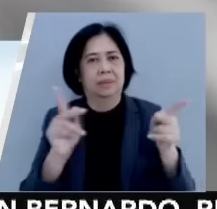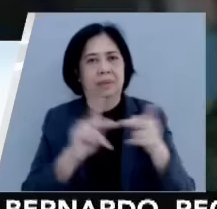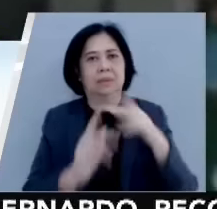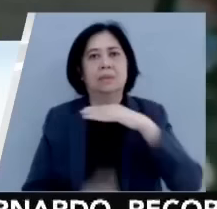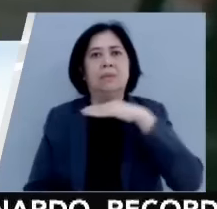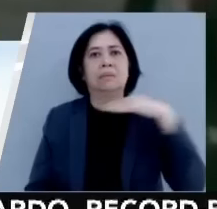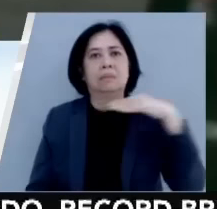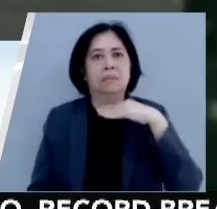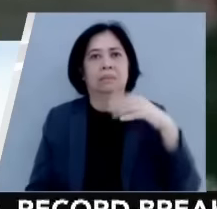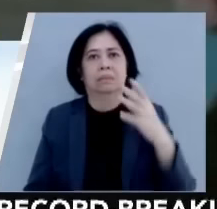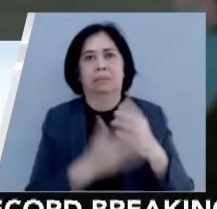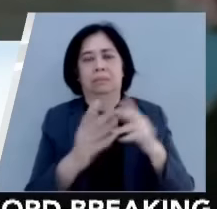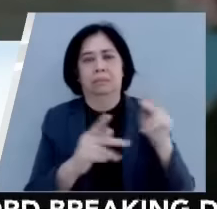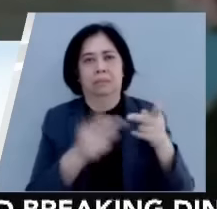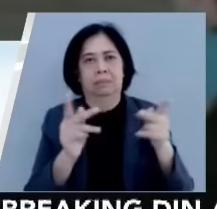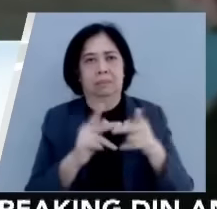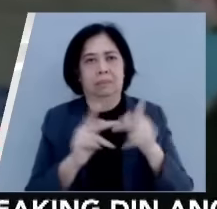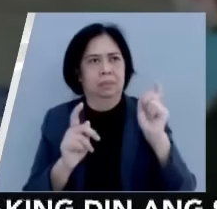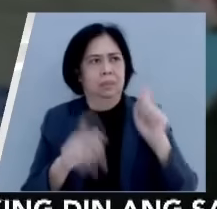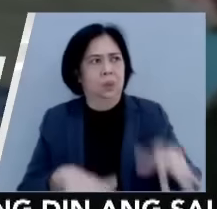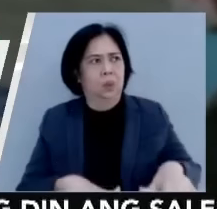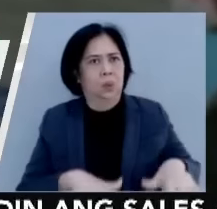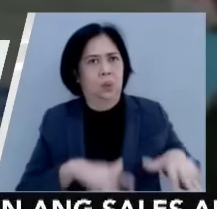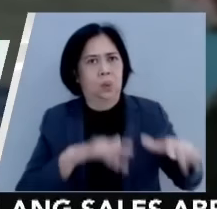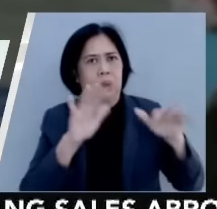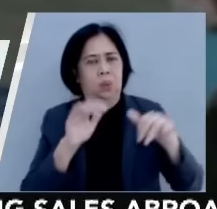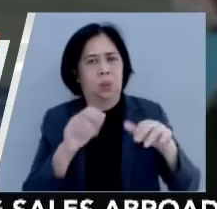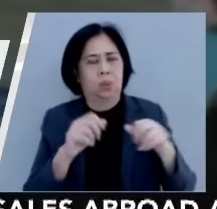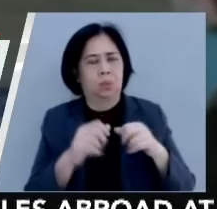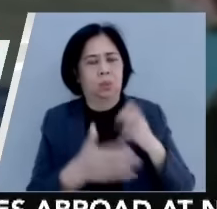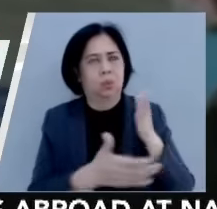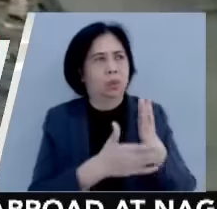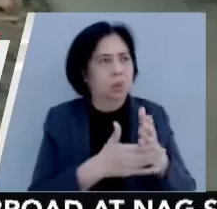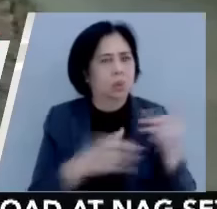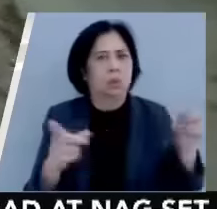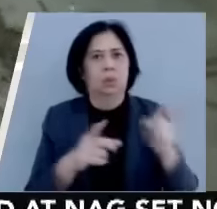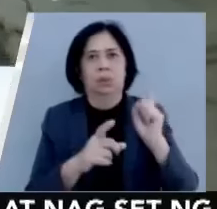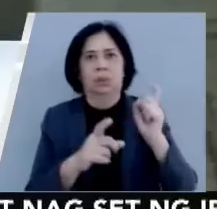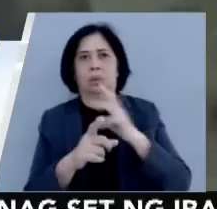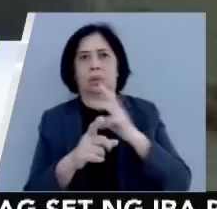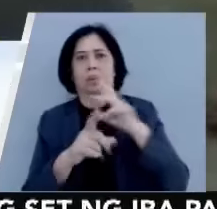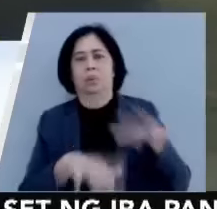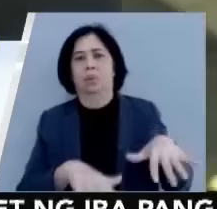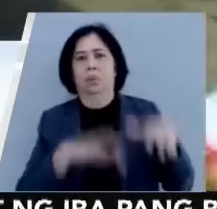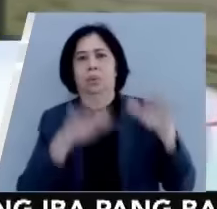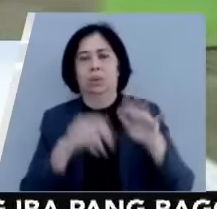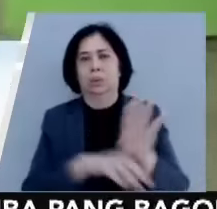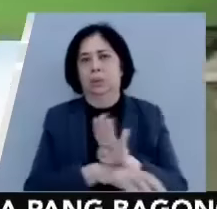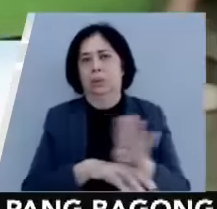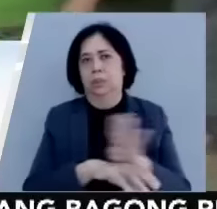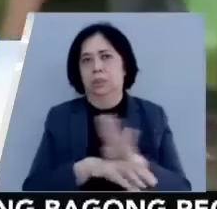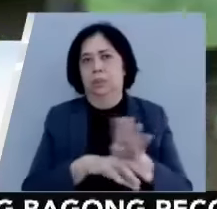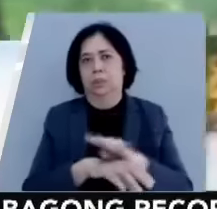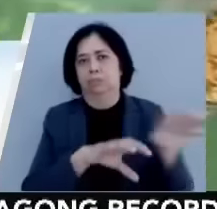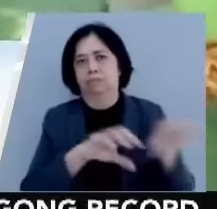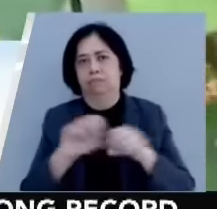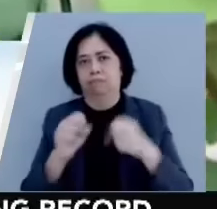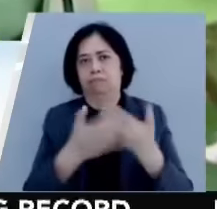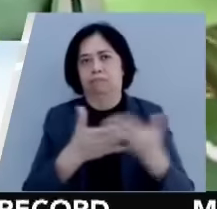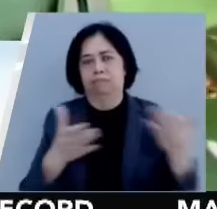Vivian. Sobrang bilis. Konting ikot mo lang, andyan na agad yung tubig. Abala rin sa paghahakot ng mga gamit si Walid. Mabilis